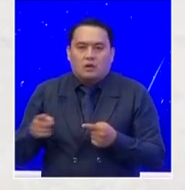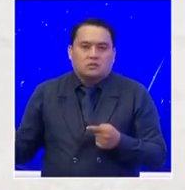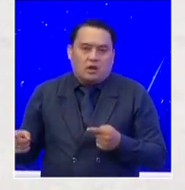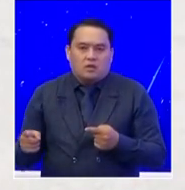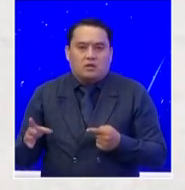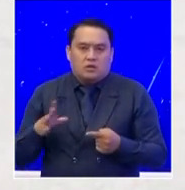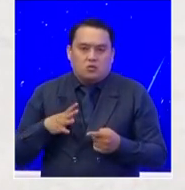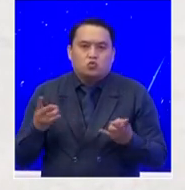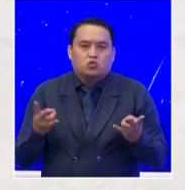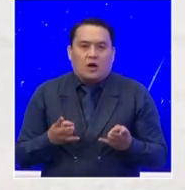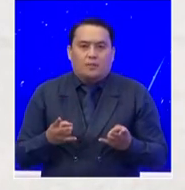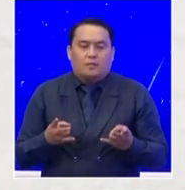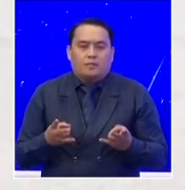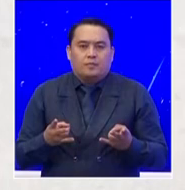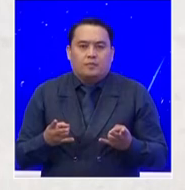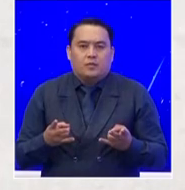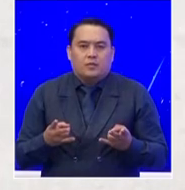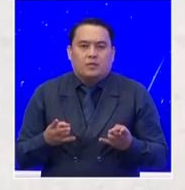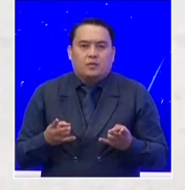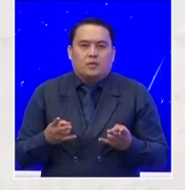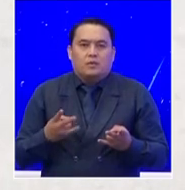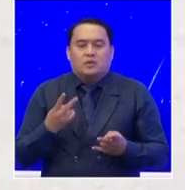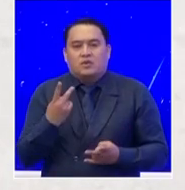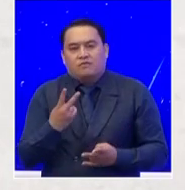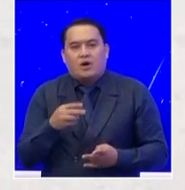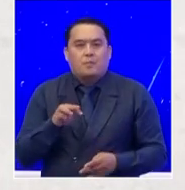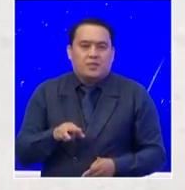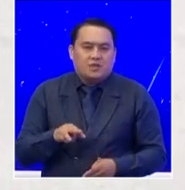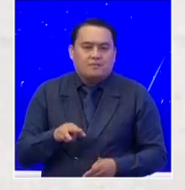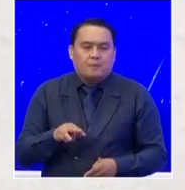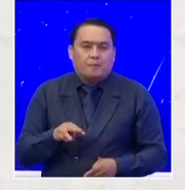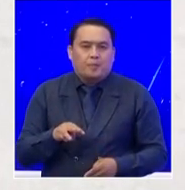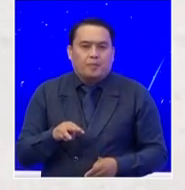быть минимум 1,5 метра. Поэтому в этом году мы